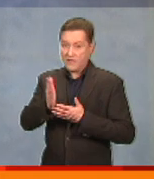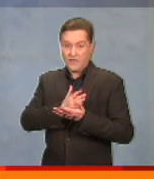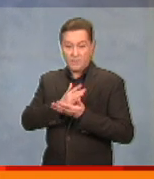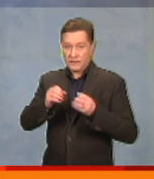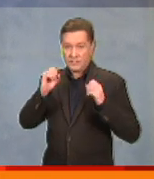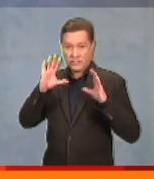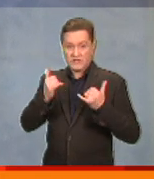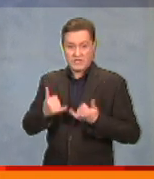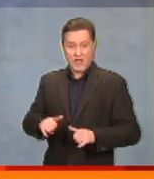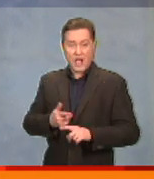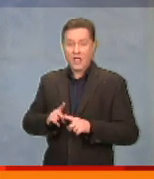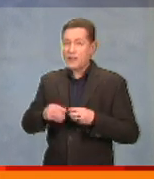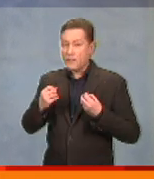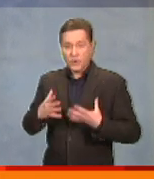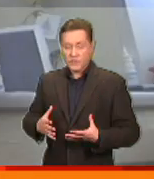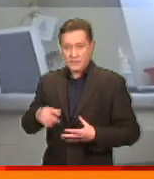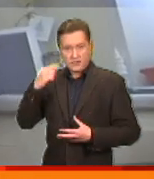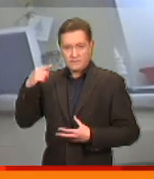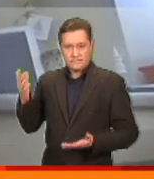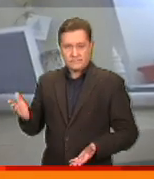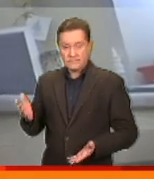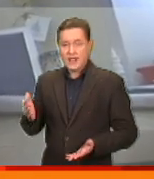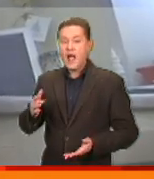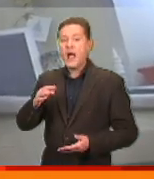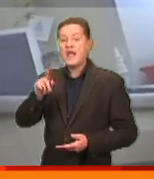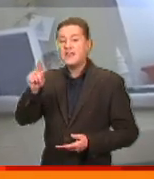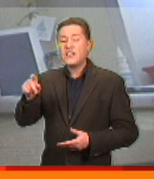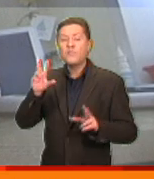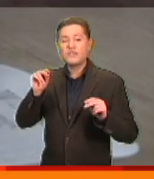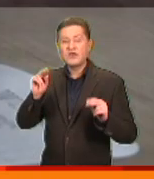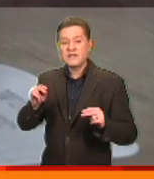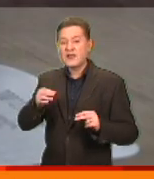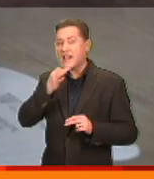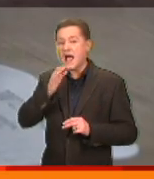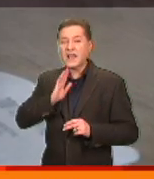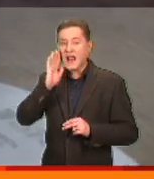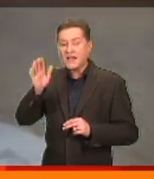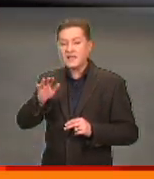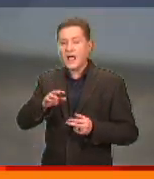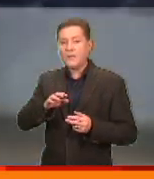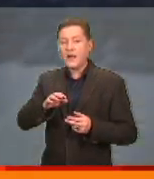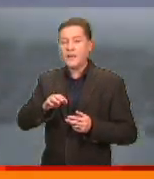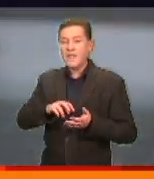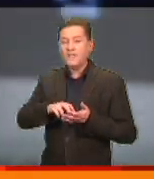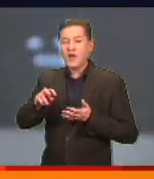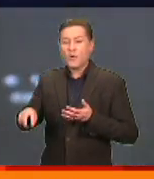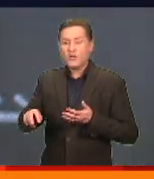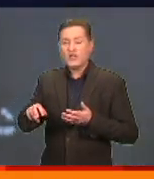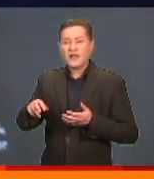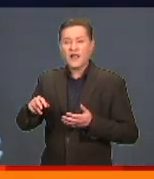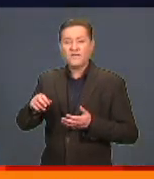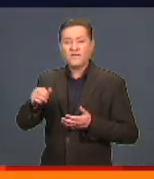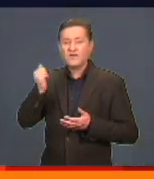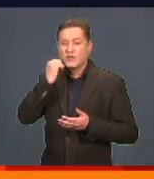вот это, ну просто за гранью понимания. Наталі ще пощастило, бо ранком виходила на півдорозі у столиці. Решті ж пасажирів,